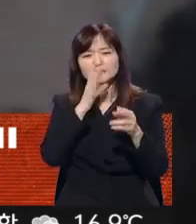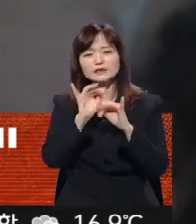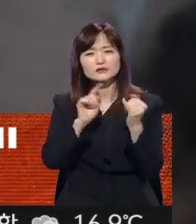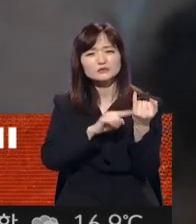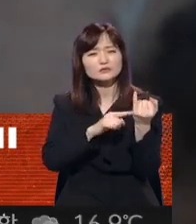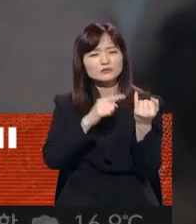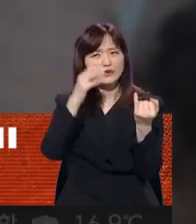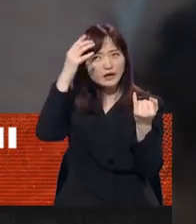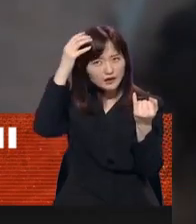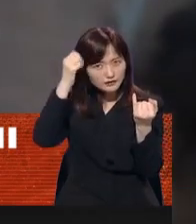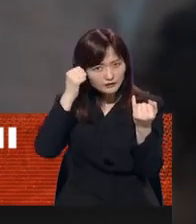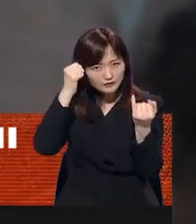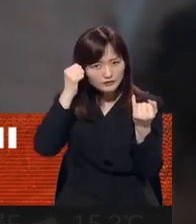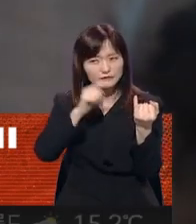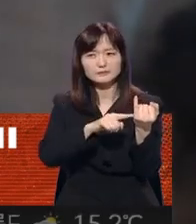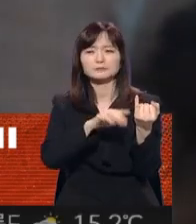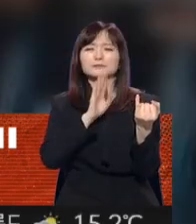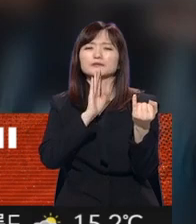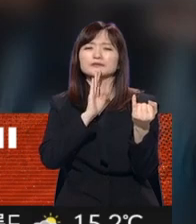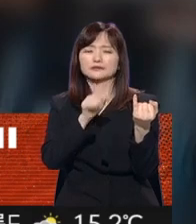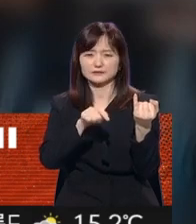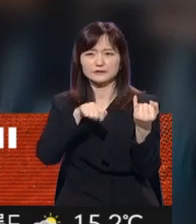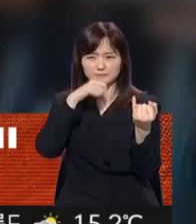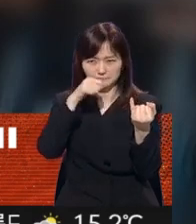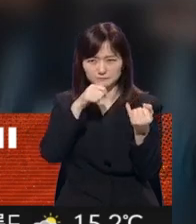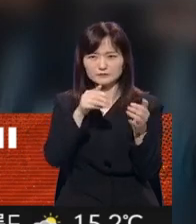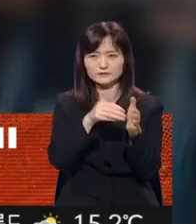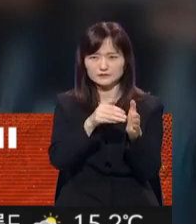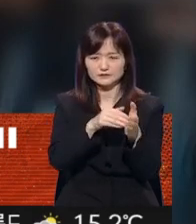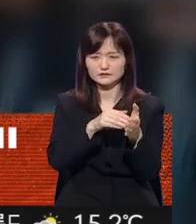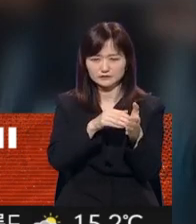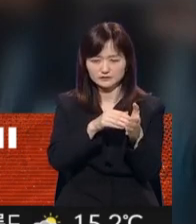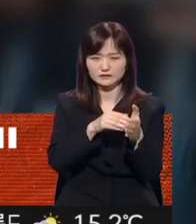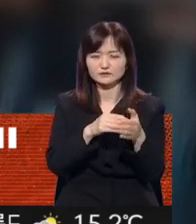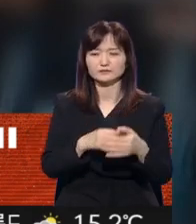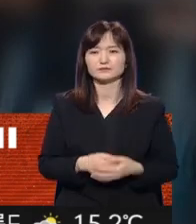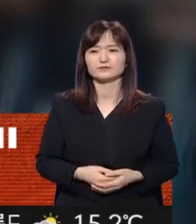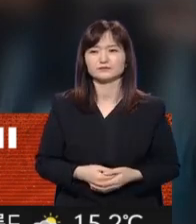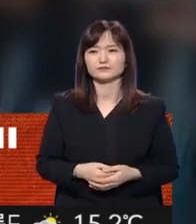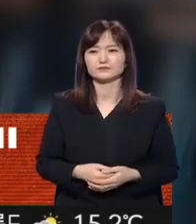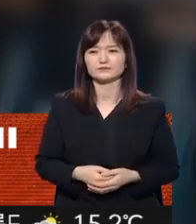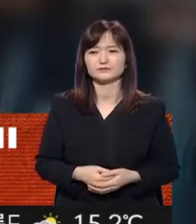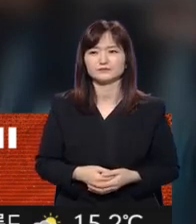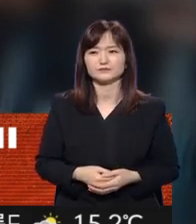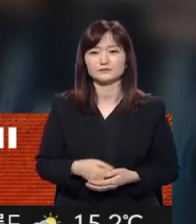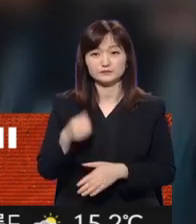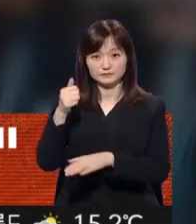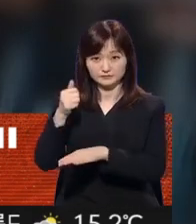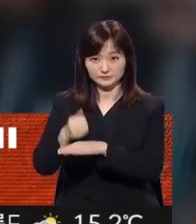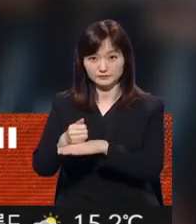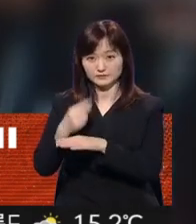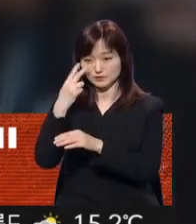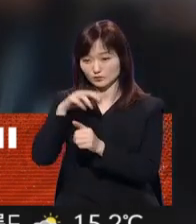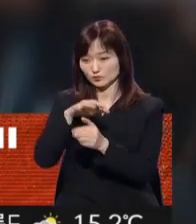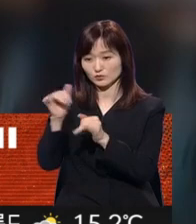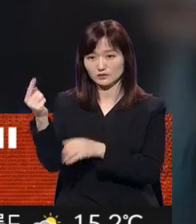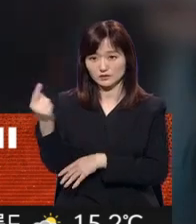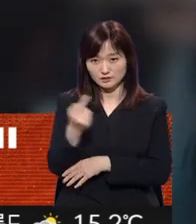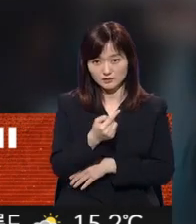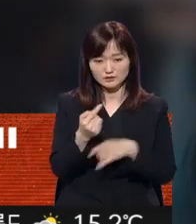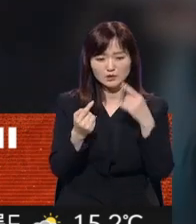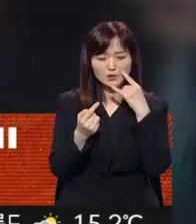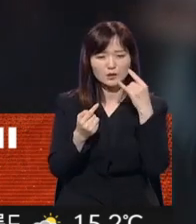겁니다. 자, 그리고 어르신 마저 식사 다 하시게 자리까지 또 피해주는 경찰. 저렇게 지금 마지막에 보호자가 와서 어르신을